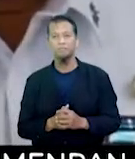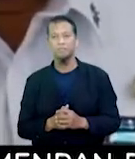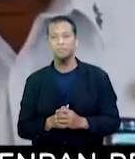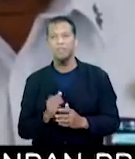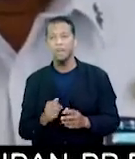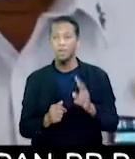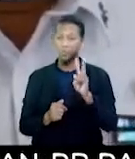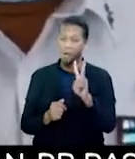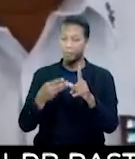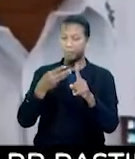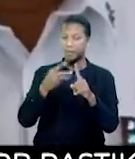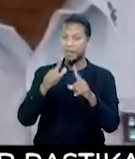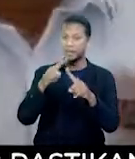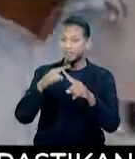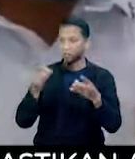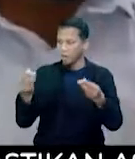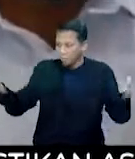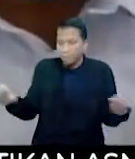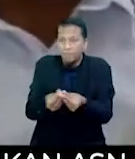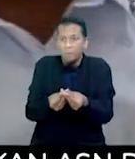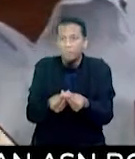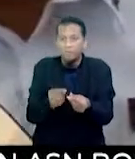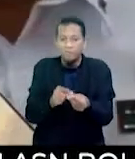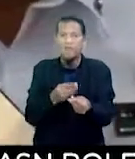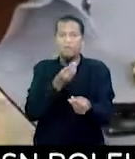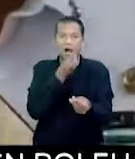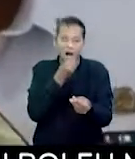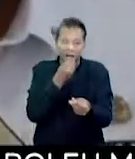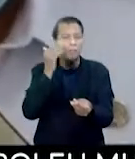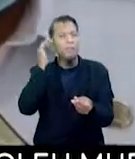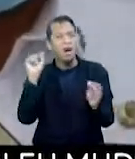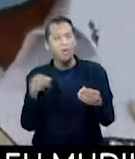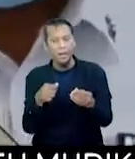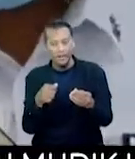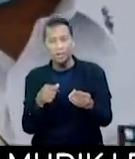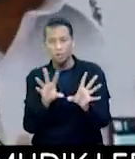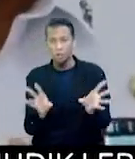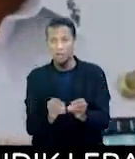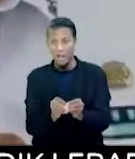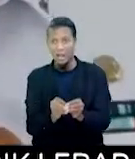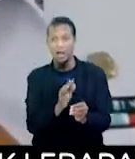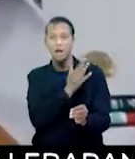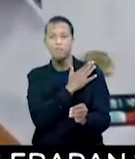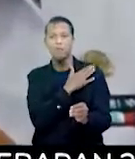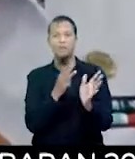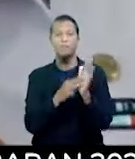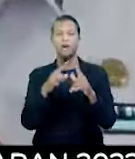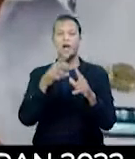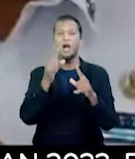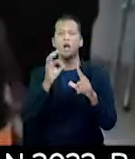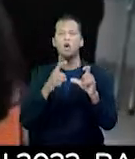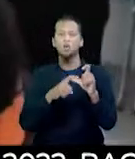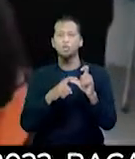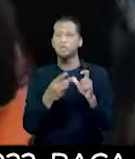BLT digabung antara pangan dan total keseluruhan di Kabupaten Maros itu sebanyak